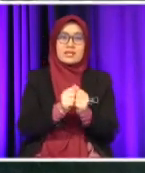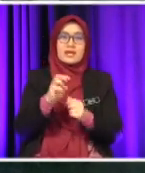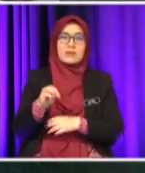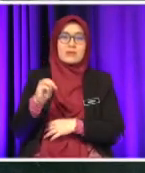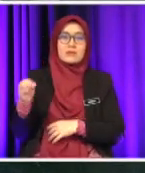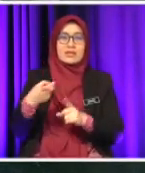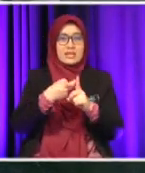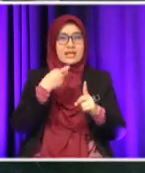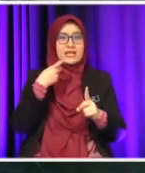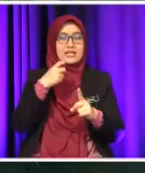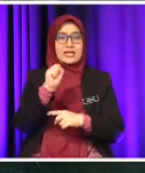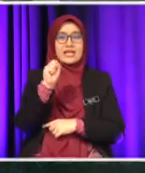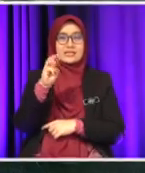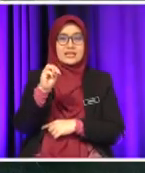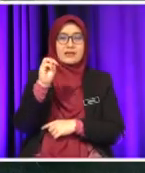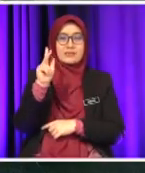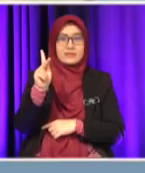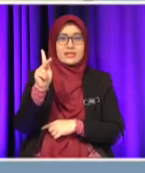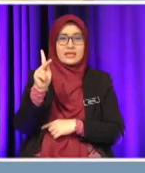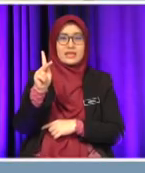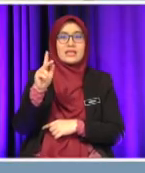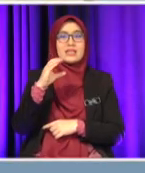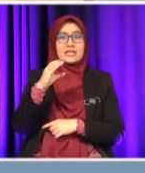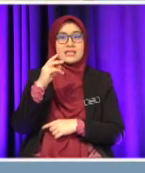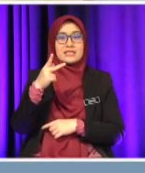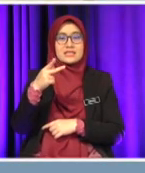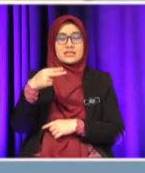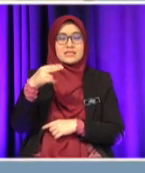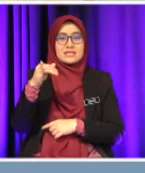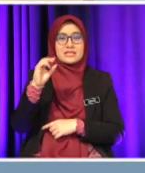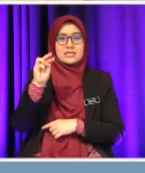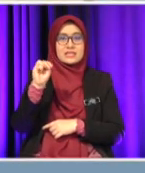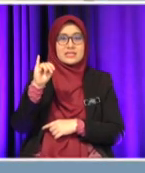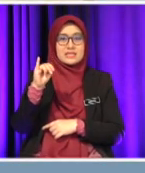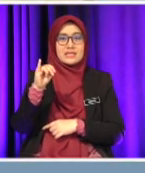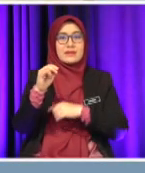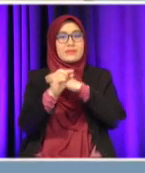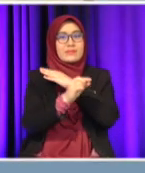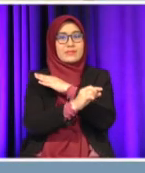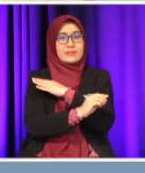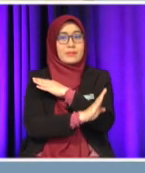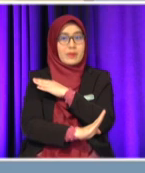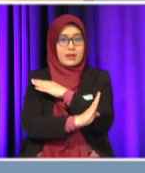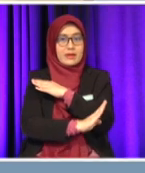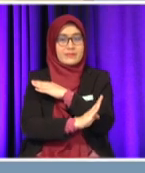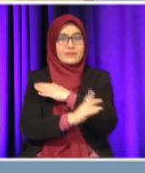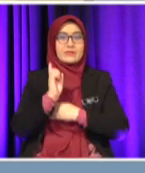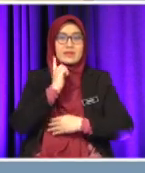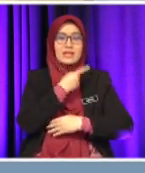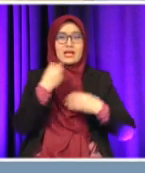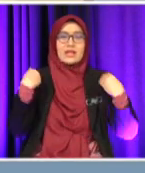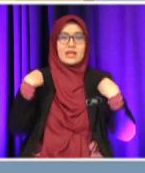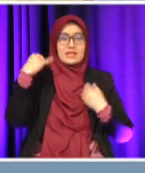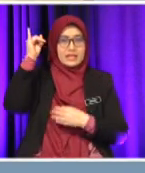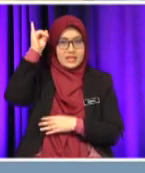SMK sini paham kita ada Ilham kita ada Nur